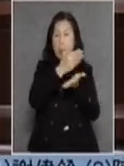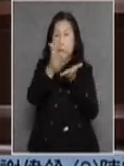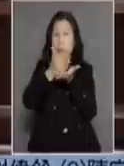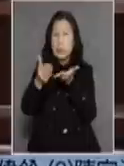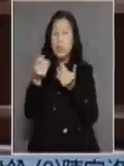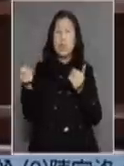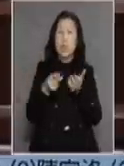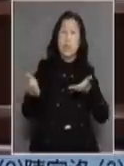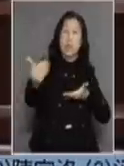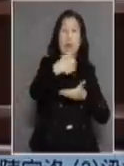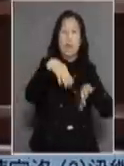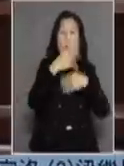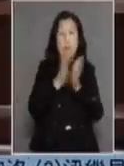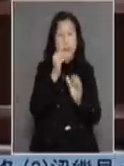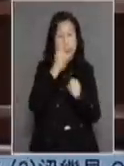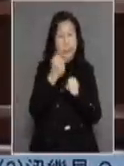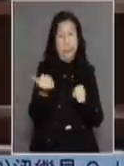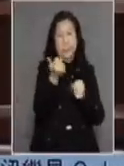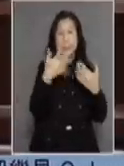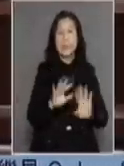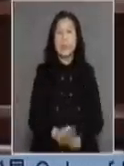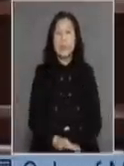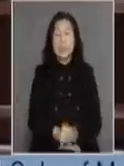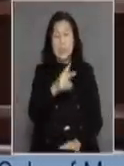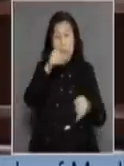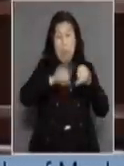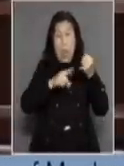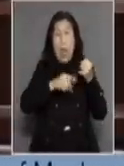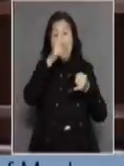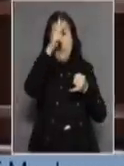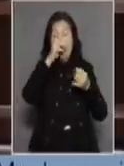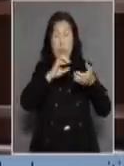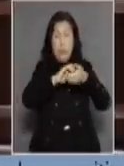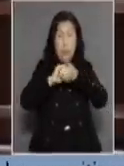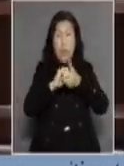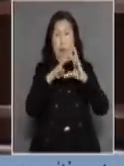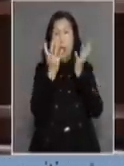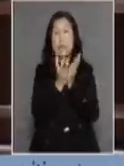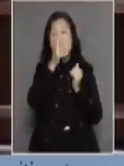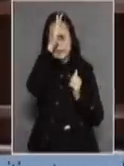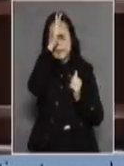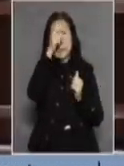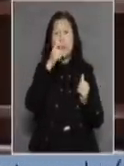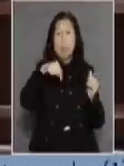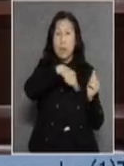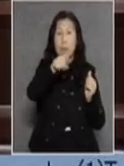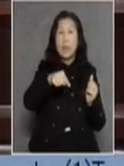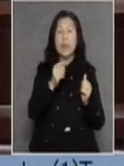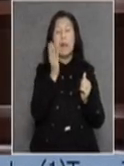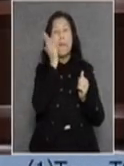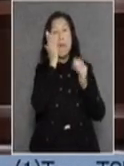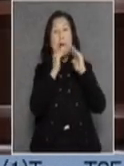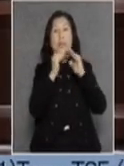立正軌。最後呢，公民黨亦都認為政府應該將土地房屋供應的